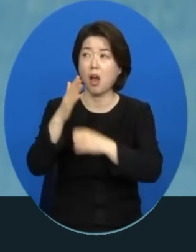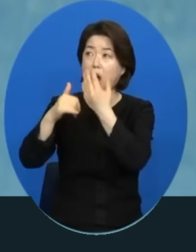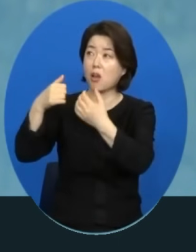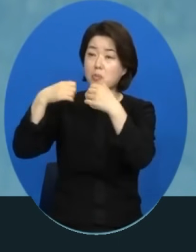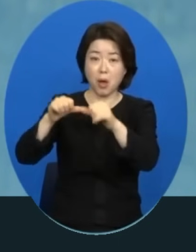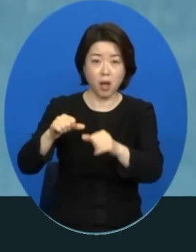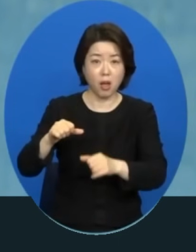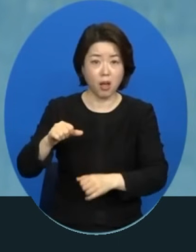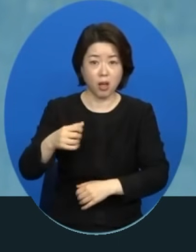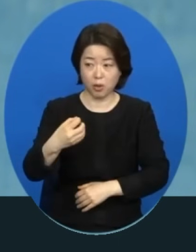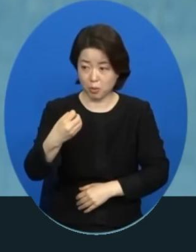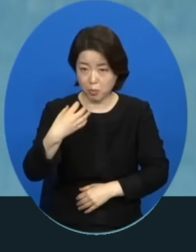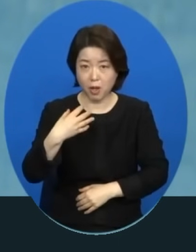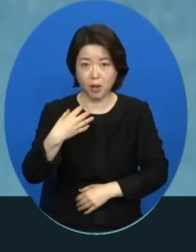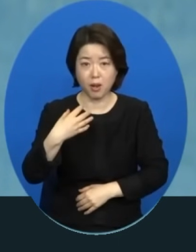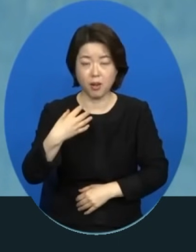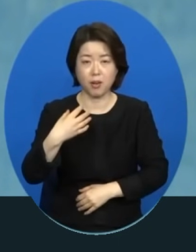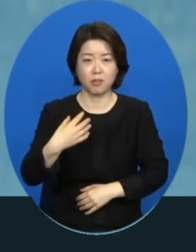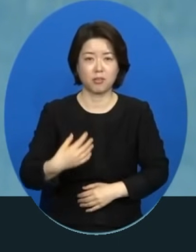얘기 하신 분이 있어요.